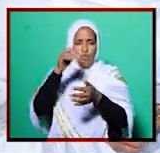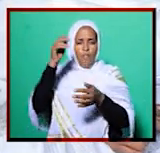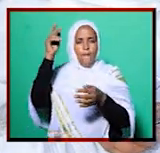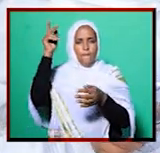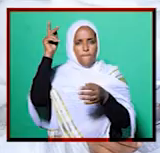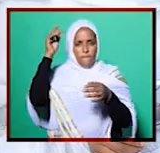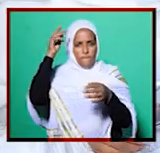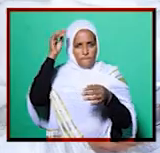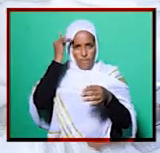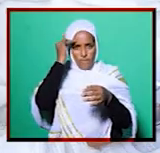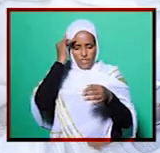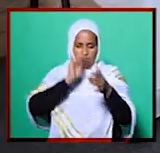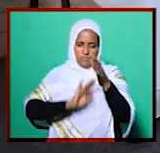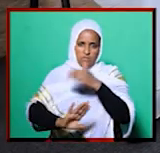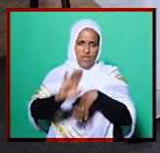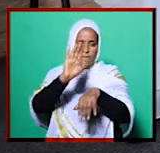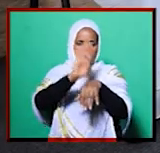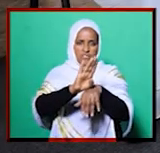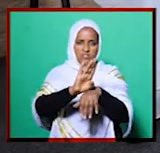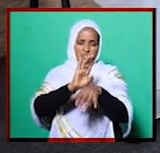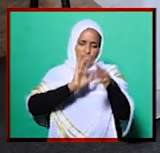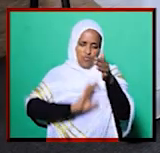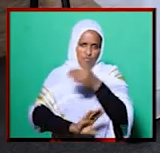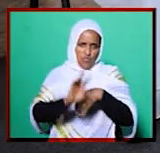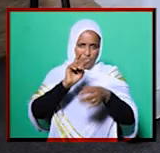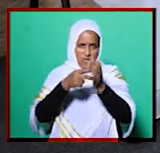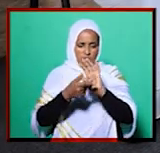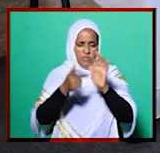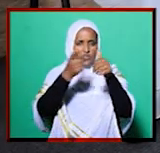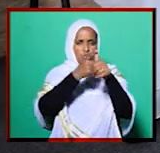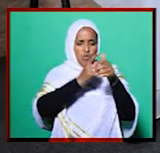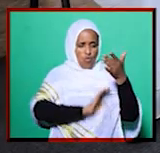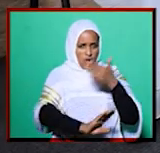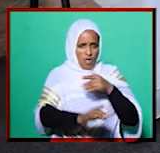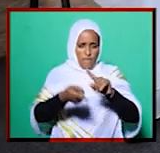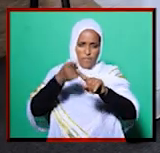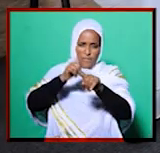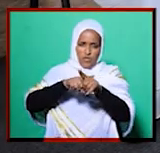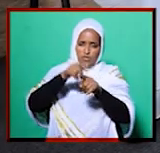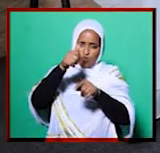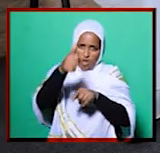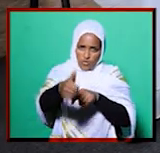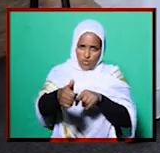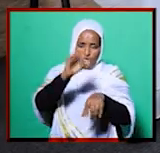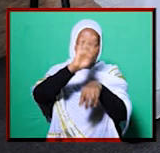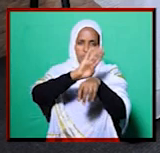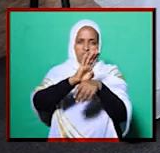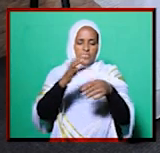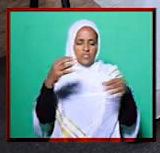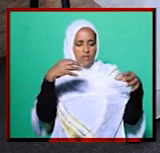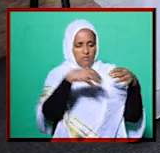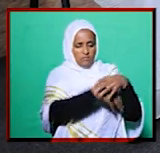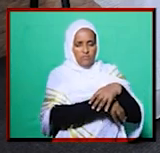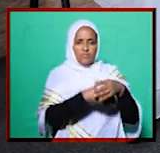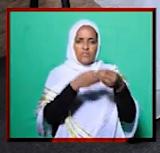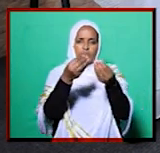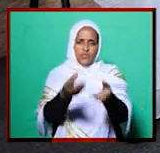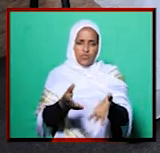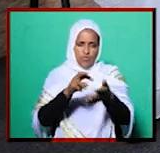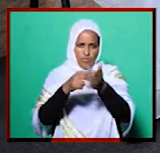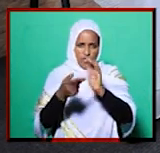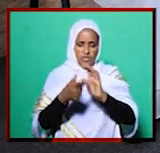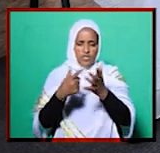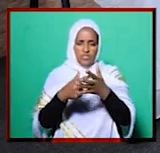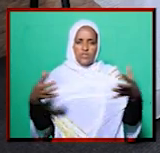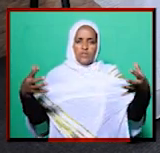ይህንን ጳጳሳትን ነው የሚወልዱ፣ ቤተ ክርስቲያንን ነው የሚወልዱ። ቤተ ክርስቲያን ስንል መጀመሪያ ወልዳቸው መልሰው ደግሞ እነሱ ለቤተ ክርስቲያን ግባት